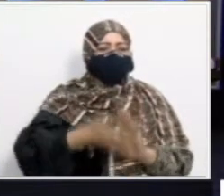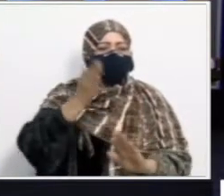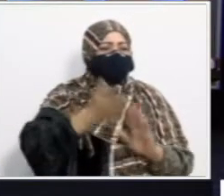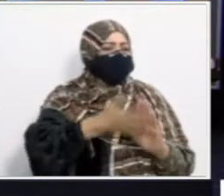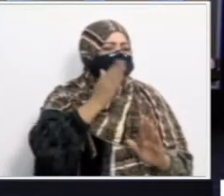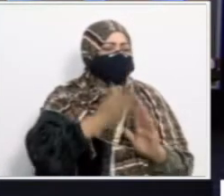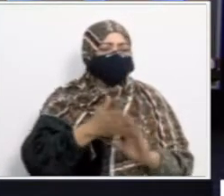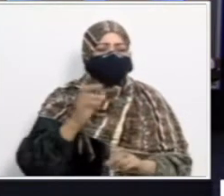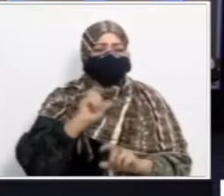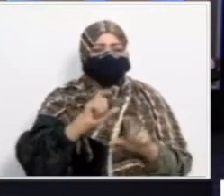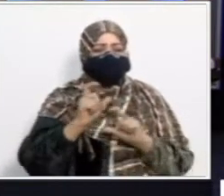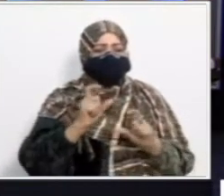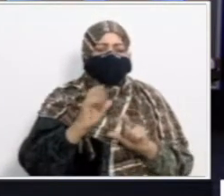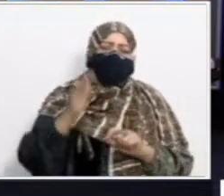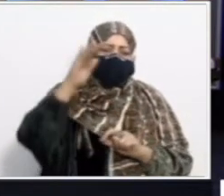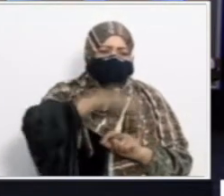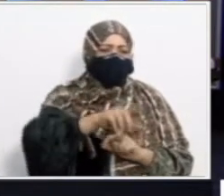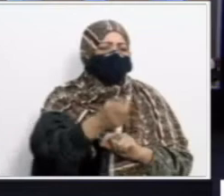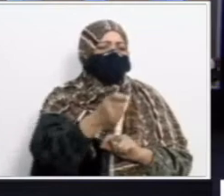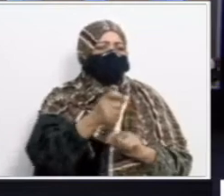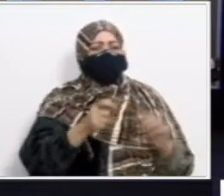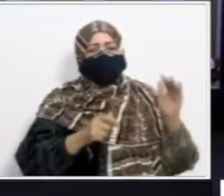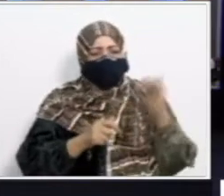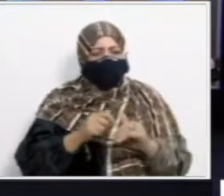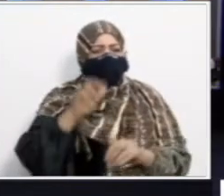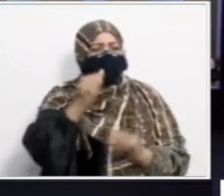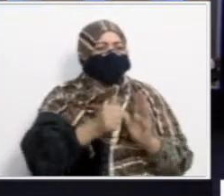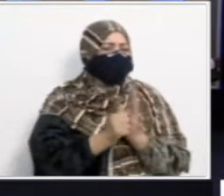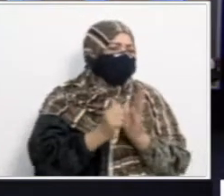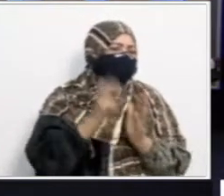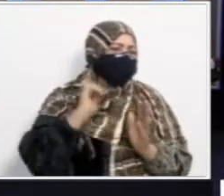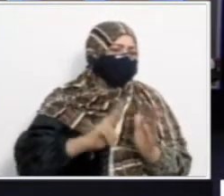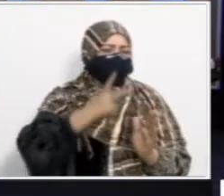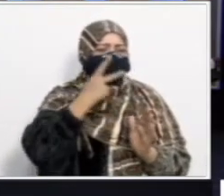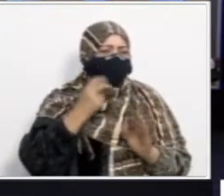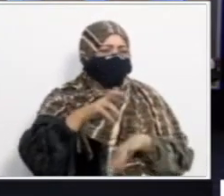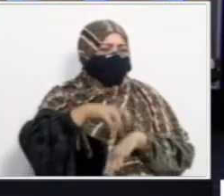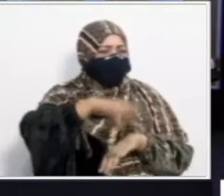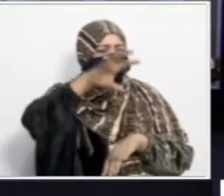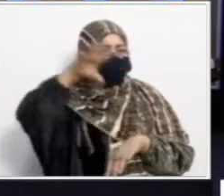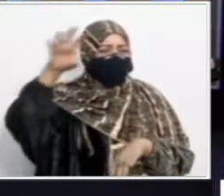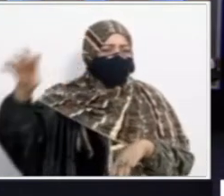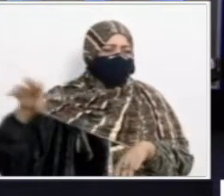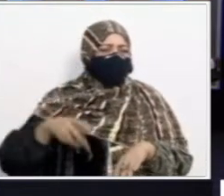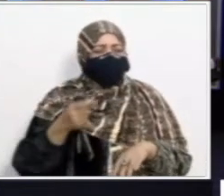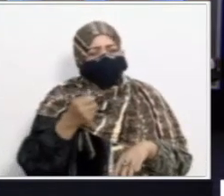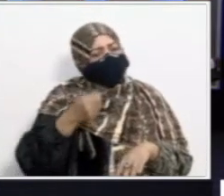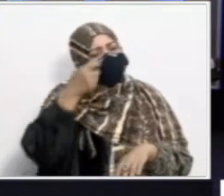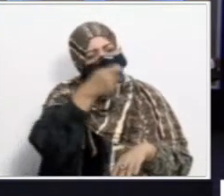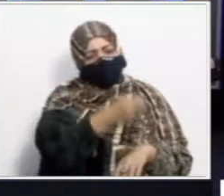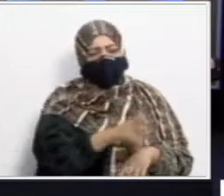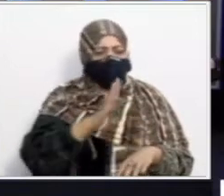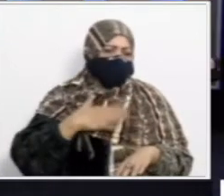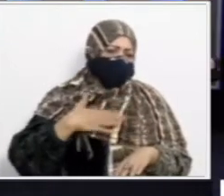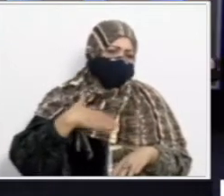فيه نقوزه، احنا واحدين شيخ شرينا، احنا شرينا شرية مش ما نقزناه نقز،